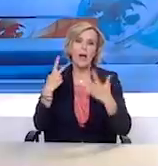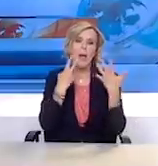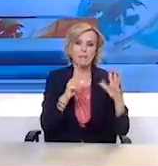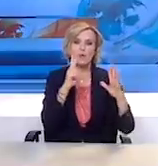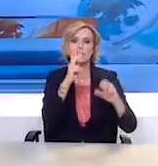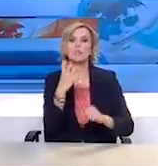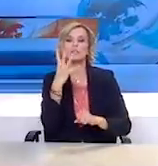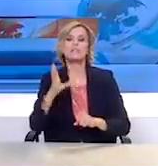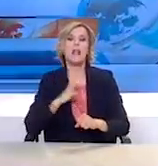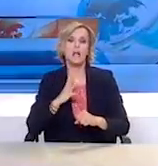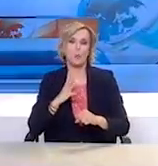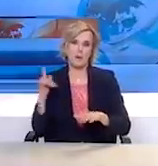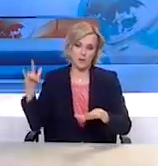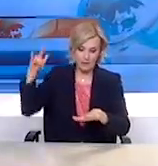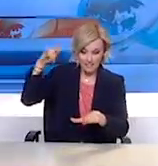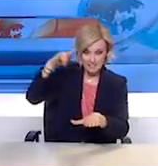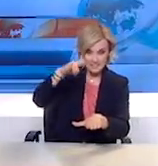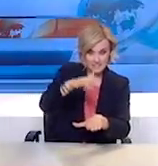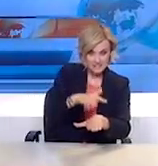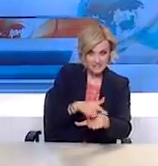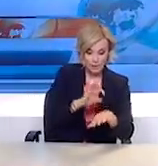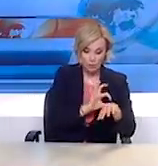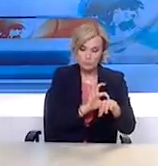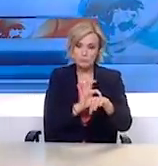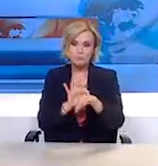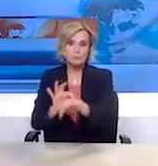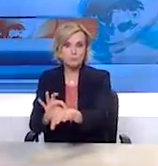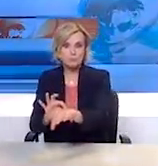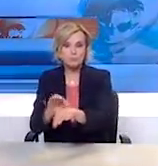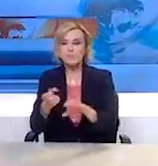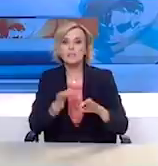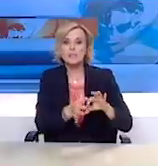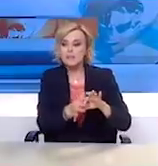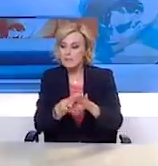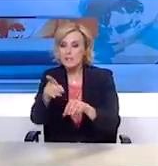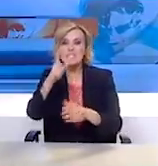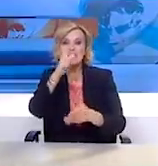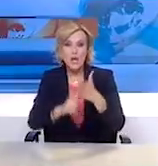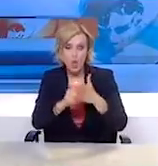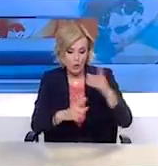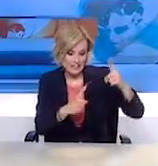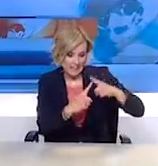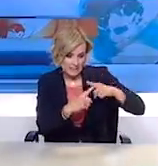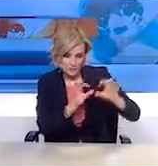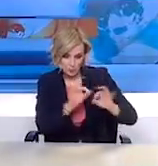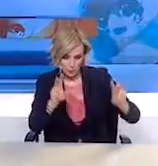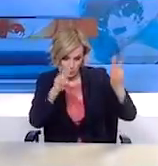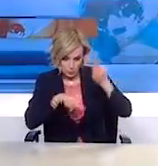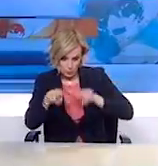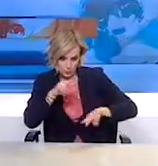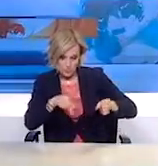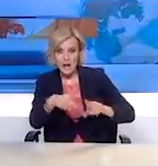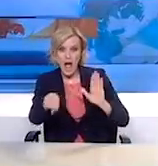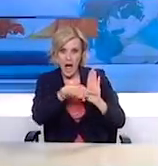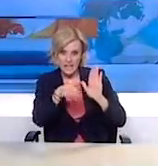724 άτομα. Οι επιβάτες κατά την άφηξή τους οδηγούνται σε ξενοδοχεία που υποβάλλονται στο τεστ. Όσοι είναι αρνητικοί αποχωρούν από το ξενοδοχείο